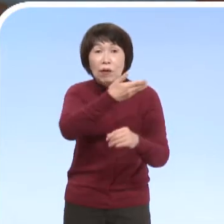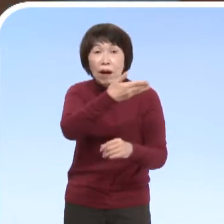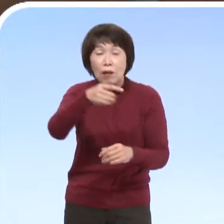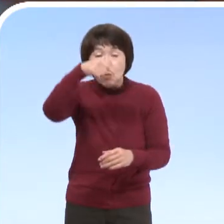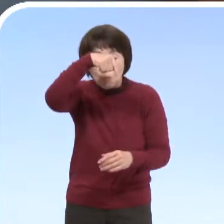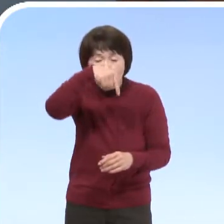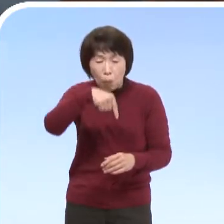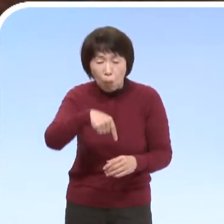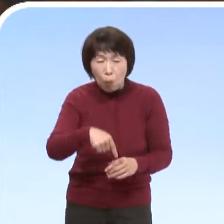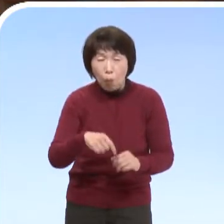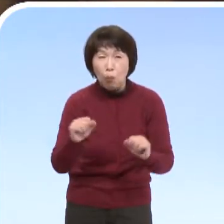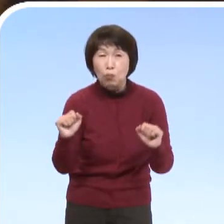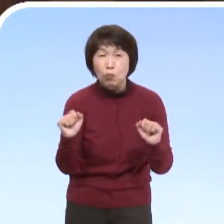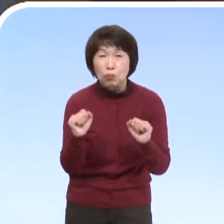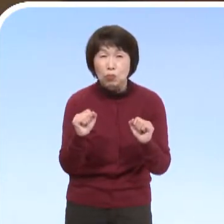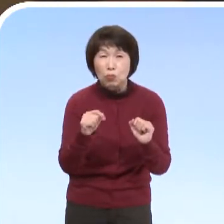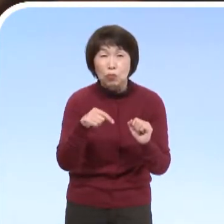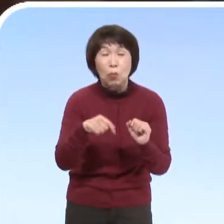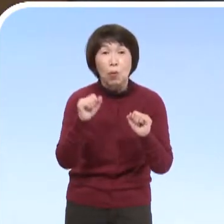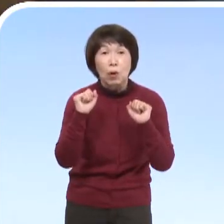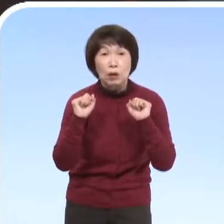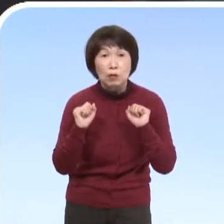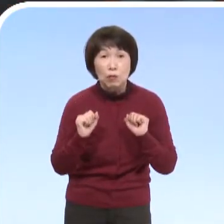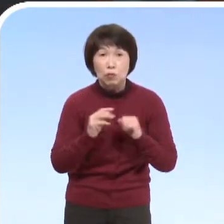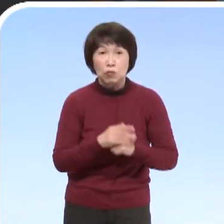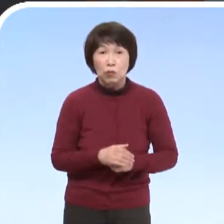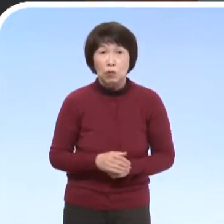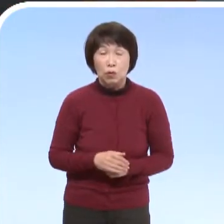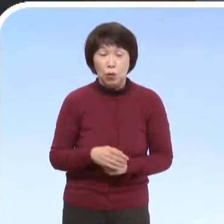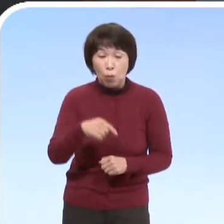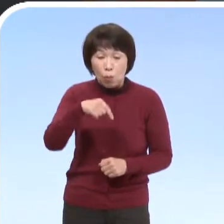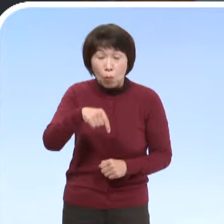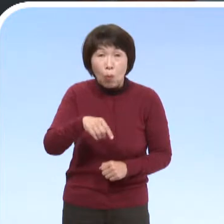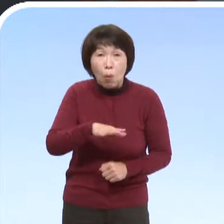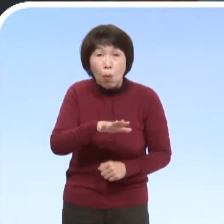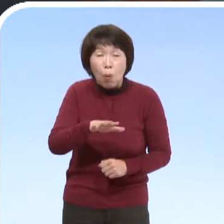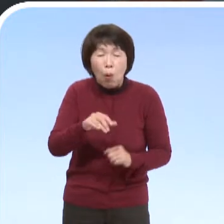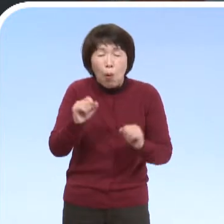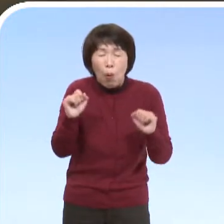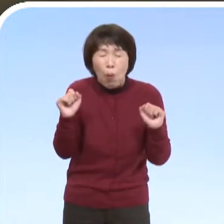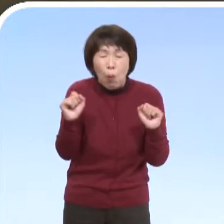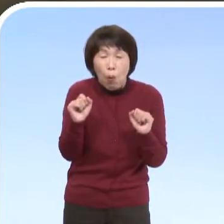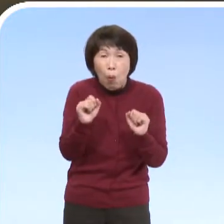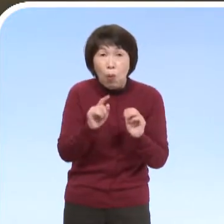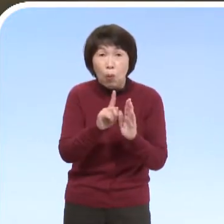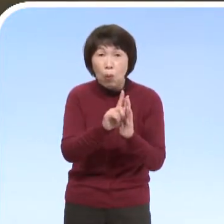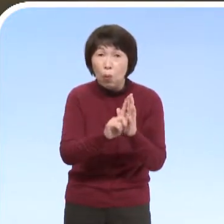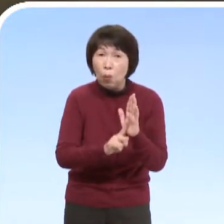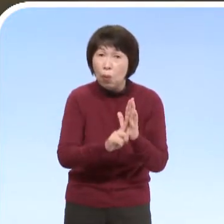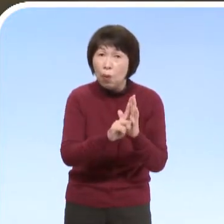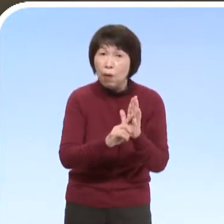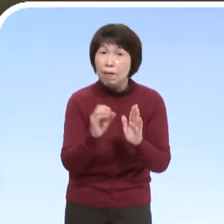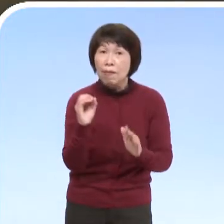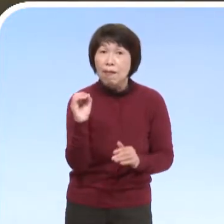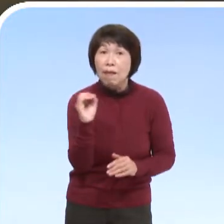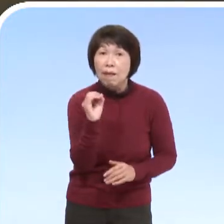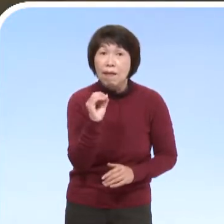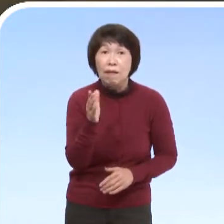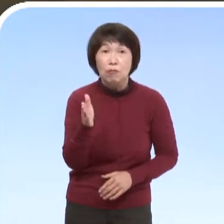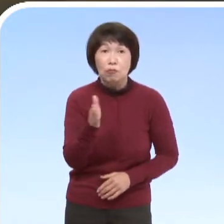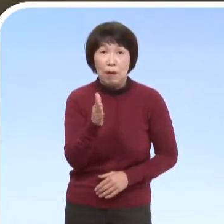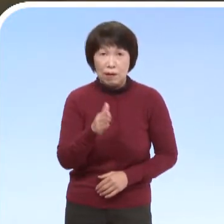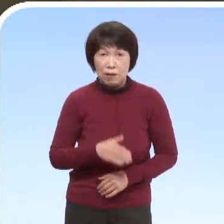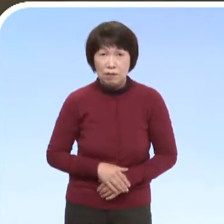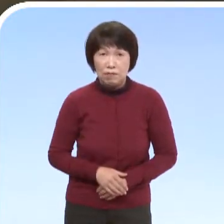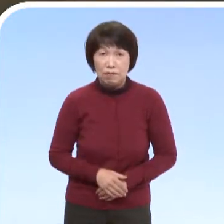カニで、海底に、はい、住んでます。で、住んでるところは大変冷たいところで、その水温0度のところでこの